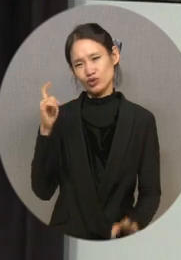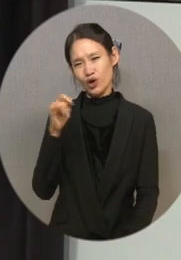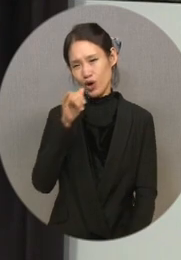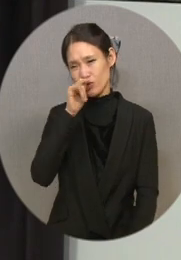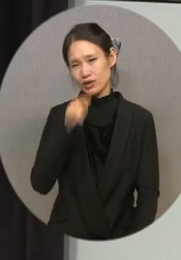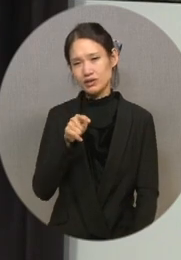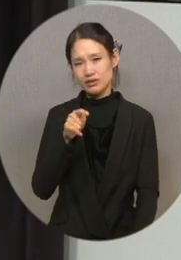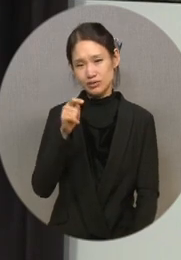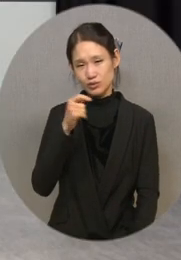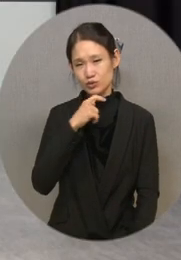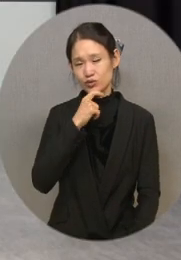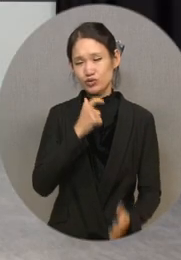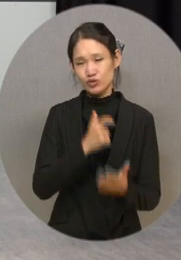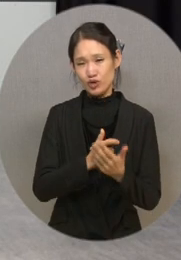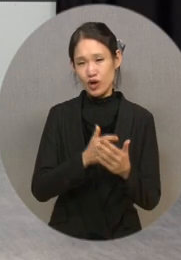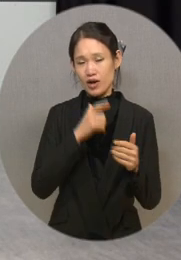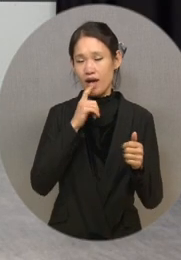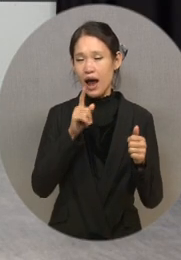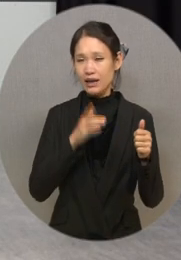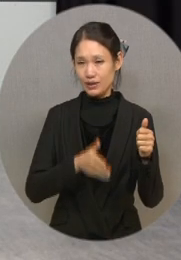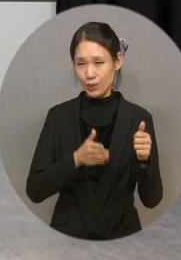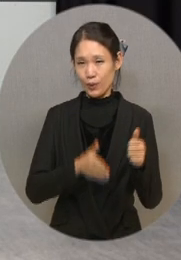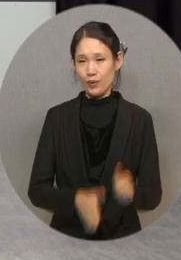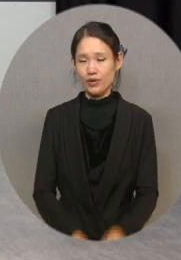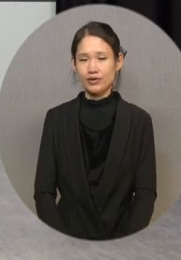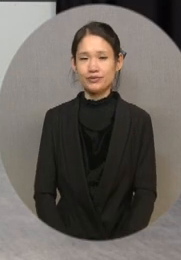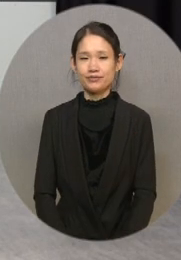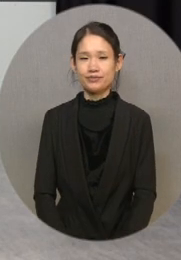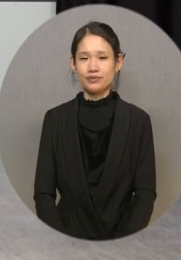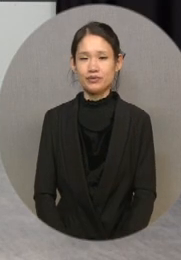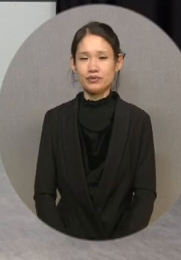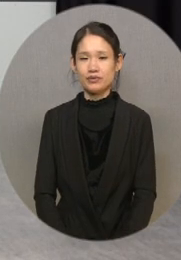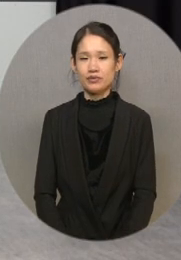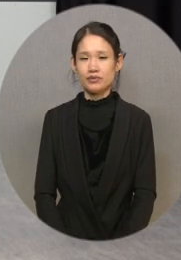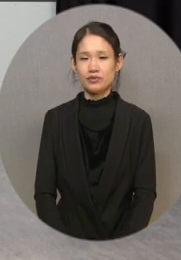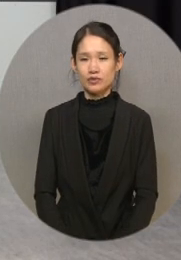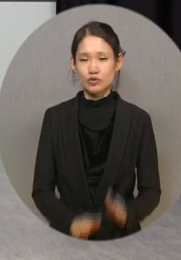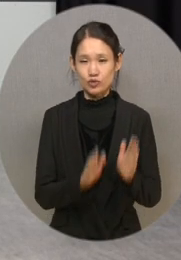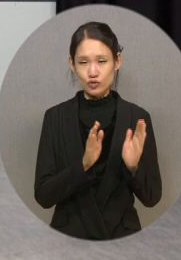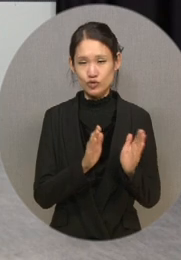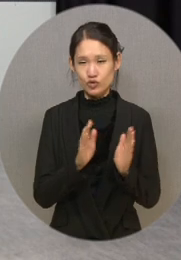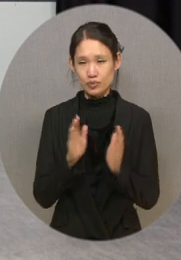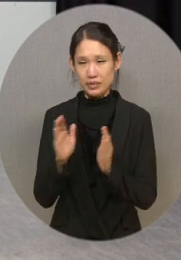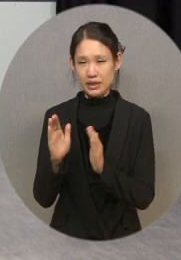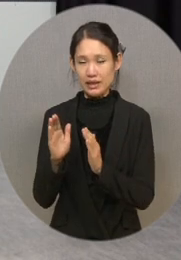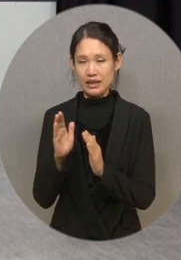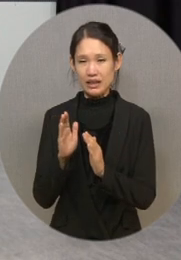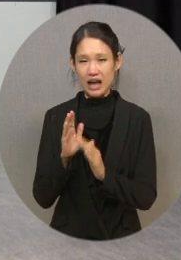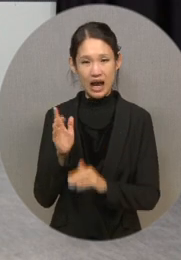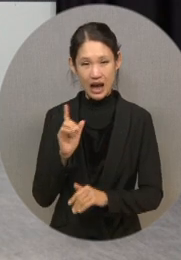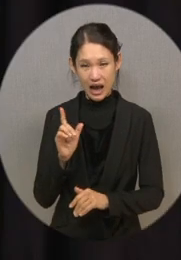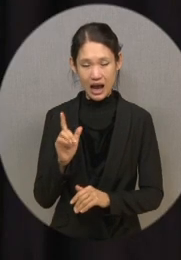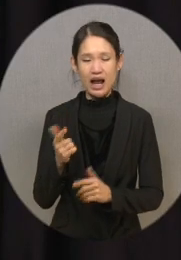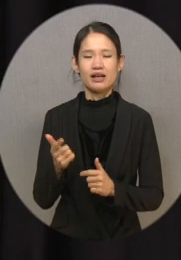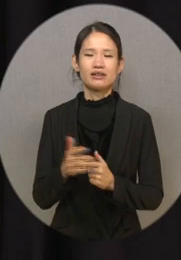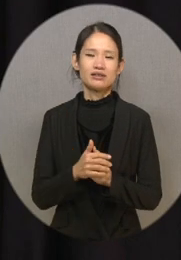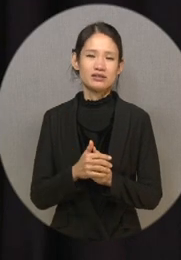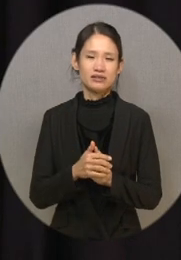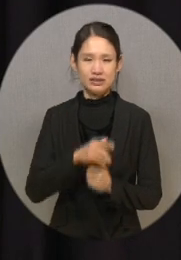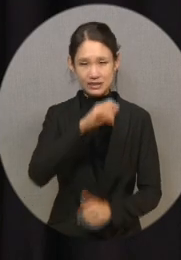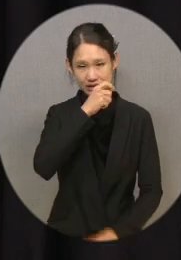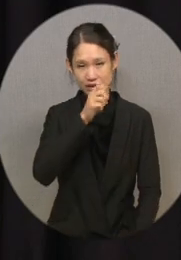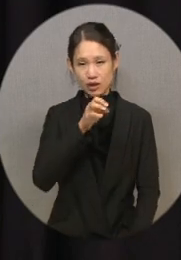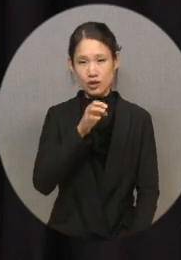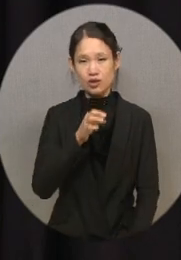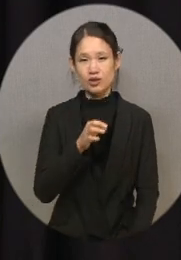하나 소개하세요. 당시만 해도 제가 이렇게 준비를 하고 있다가 한 게 아니라 뭐